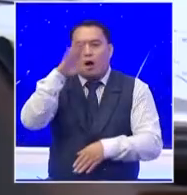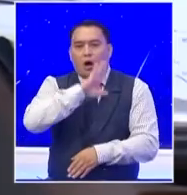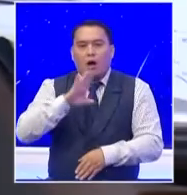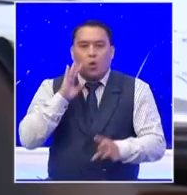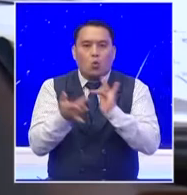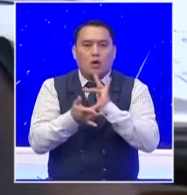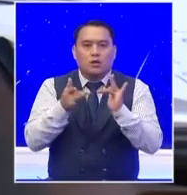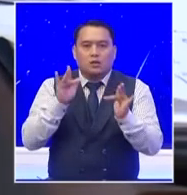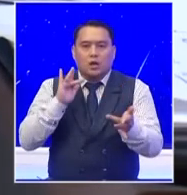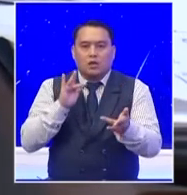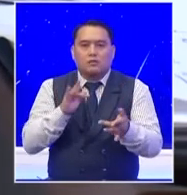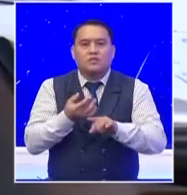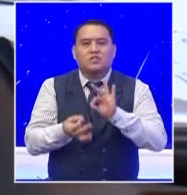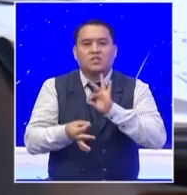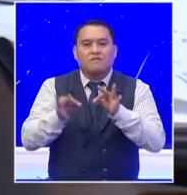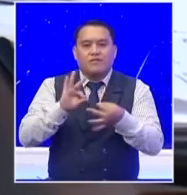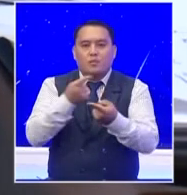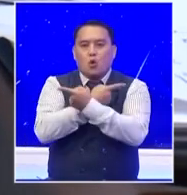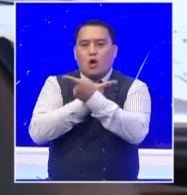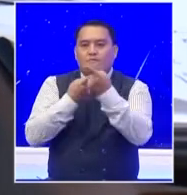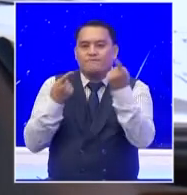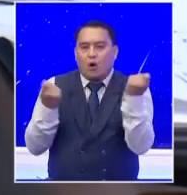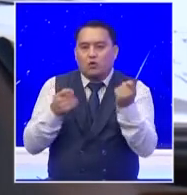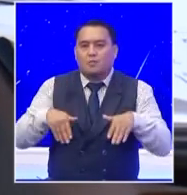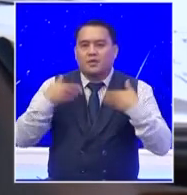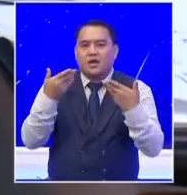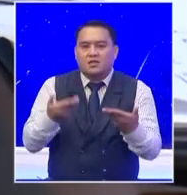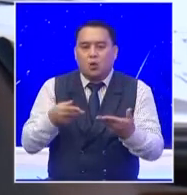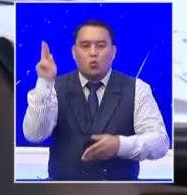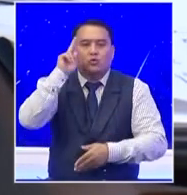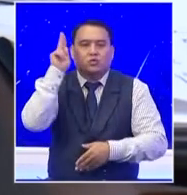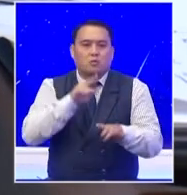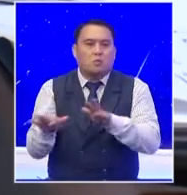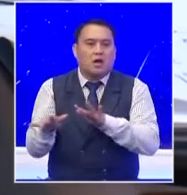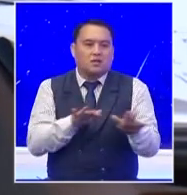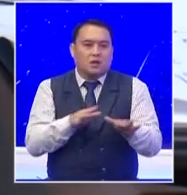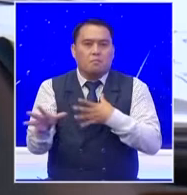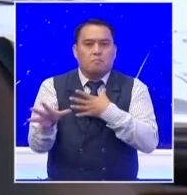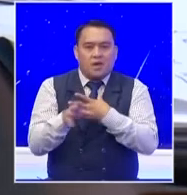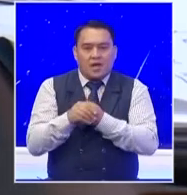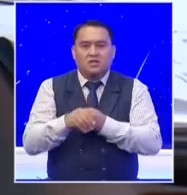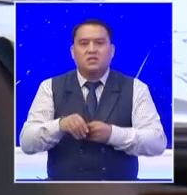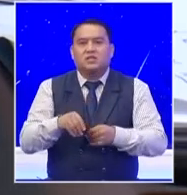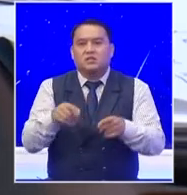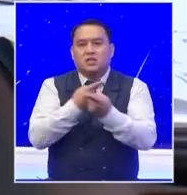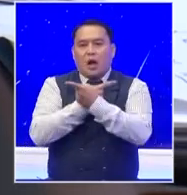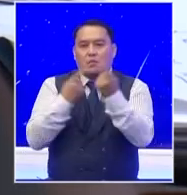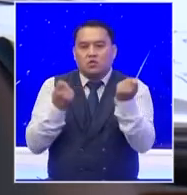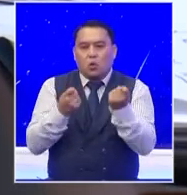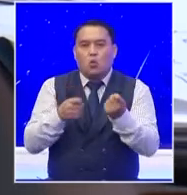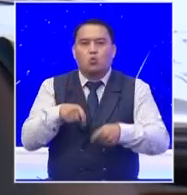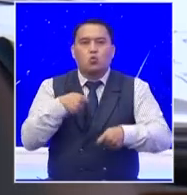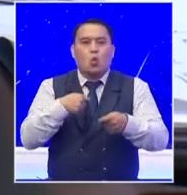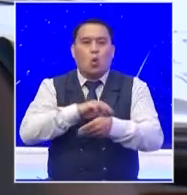в онлайн-режиме с подробным информированием о предстоящем учебном процессе. Вместе с этим чиновник сообщил, что